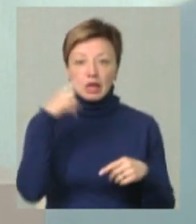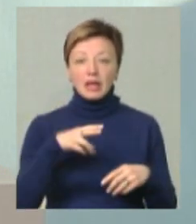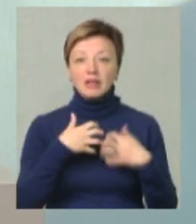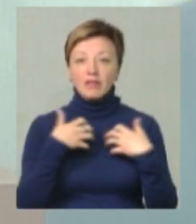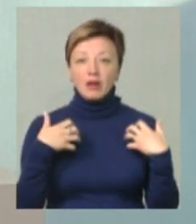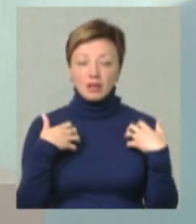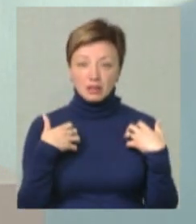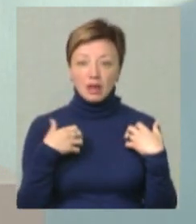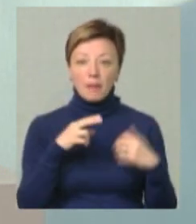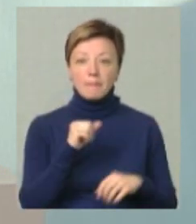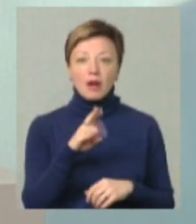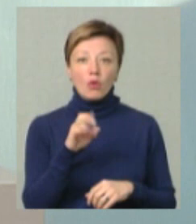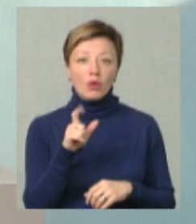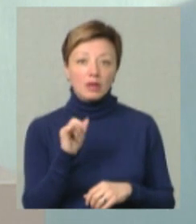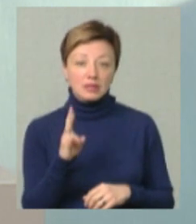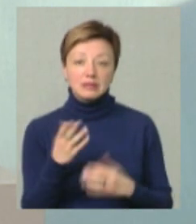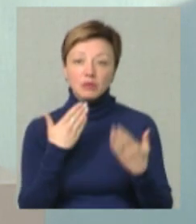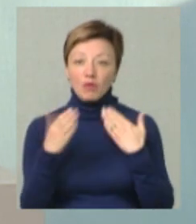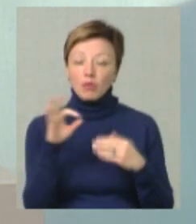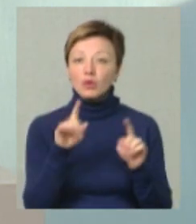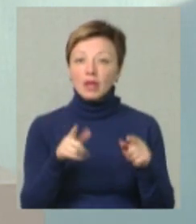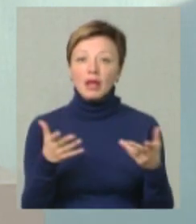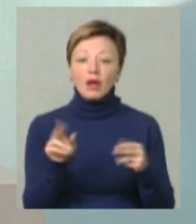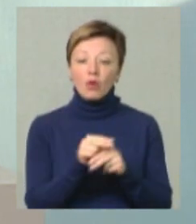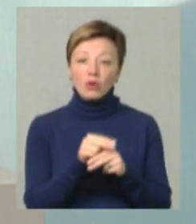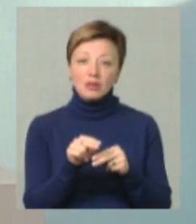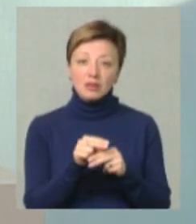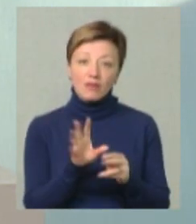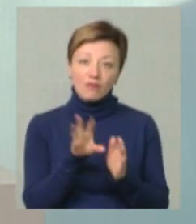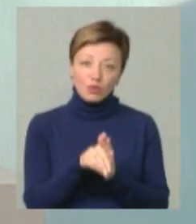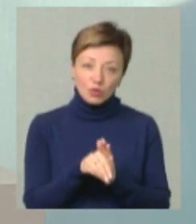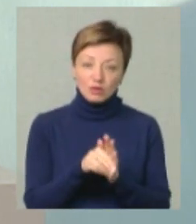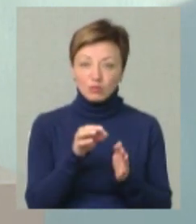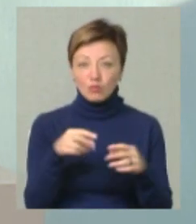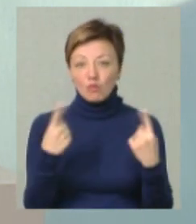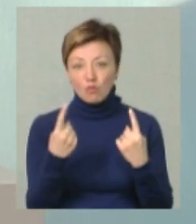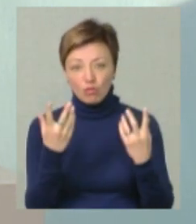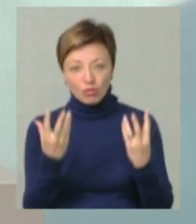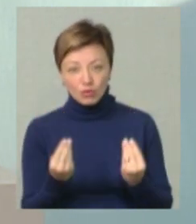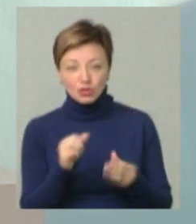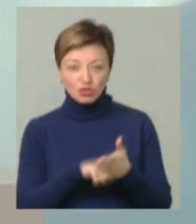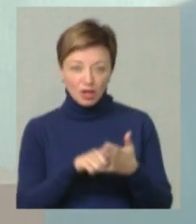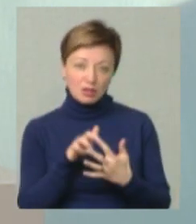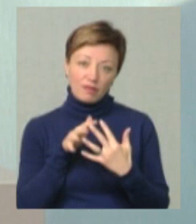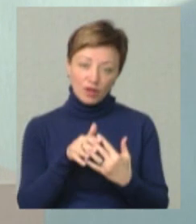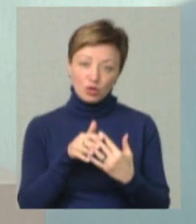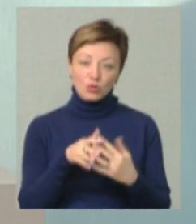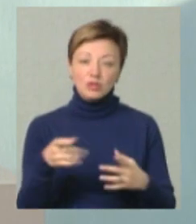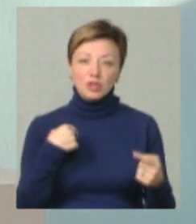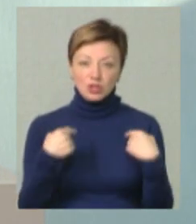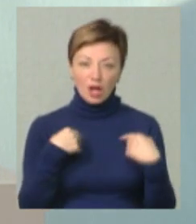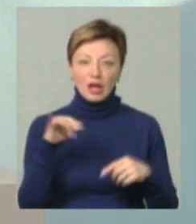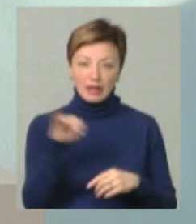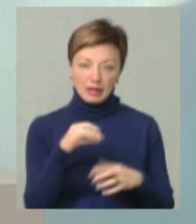Сергієм Пальохіним спілкувались про те, які корективи доводиться вносити у будні, тому що через війну